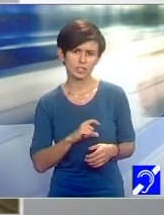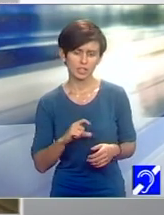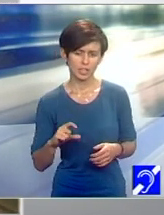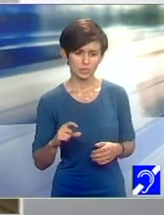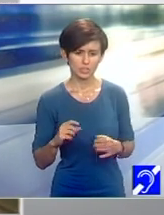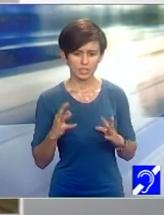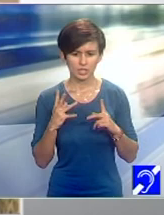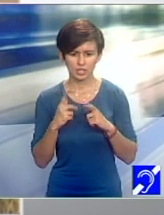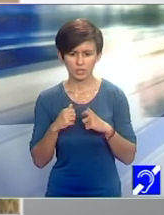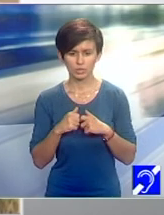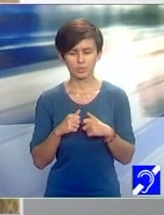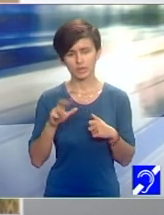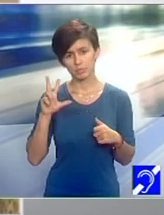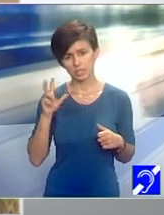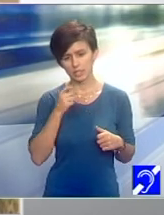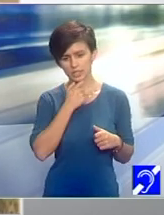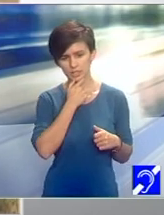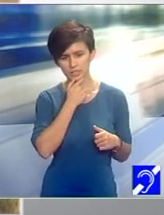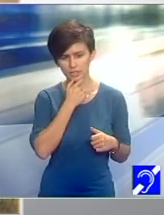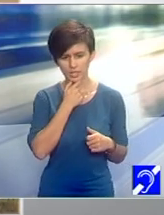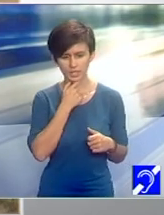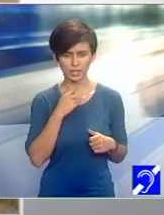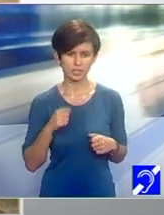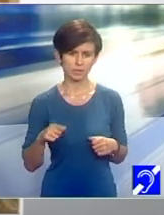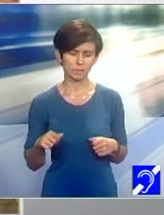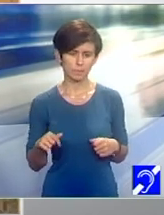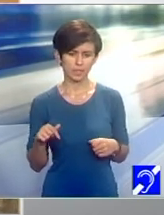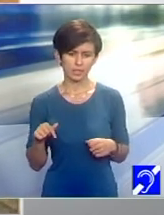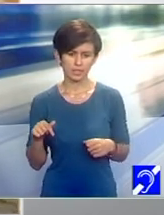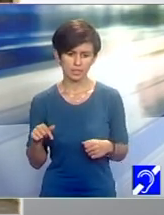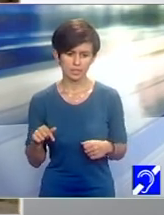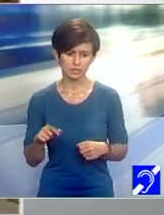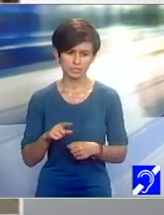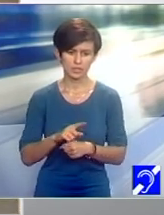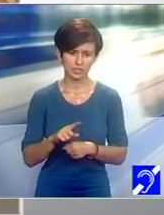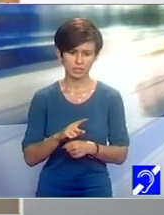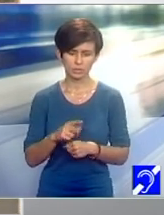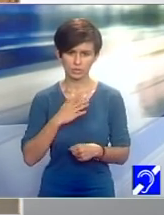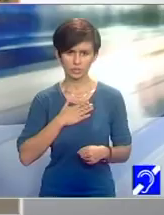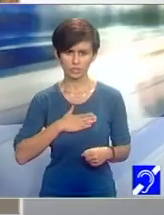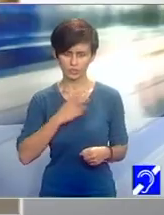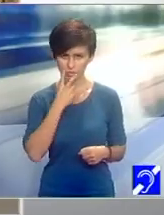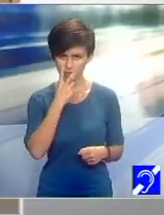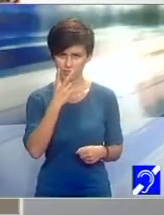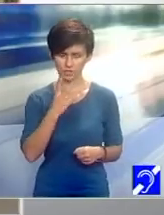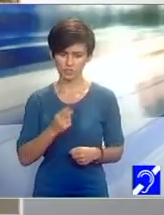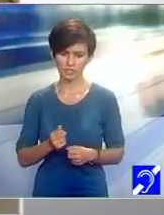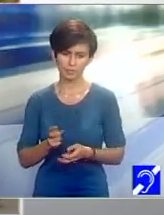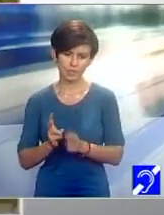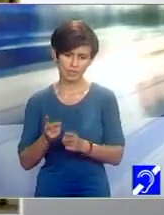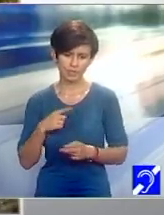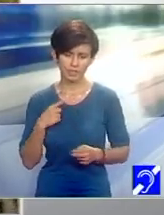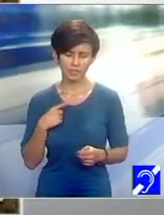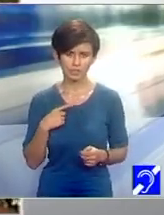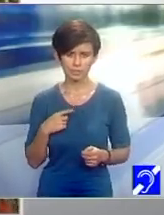ani odată astfel de lucruri, adică vrem să vedem pe ce stăm, cam la 3 ani.